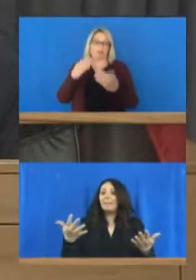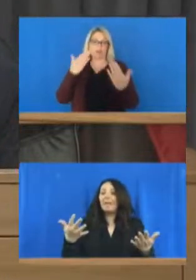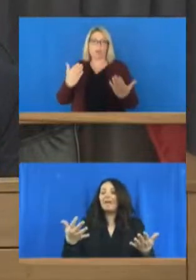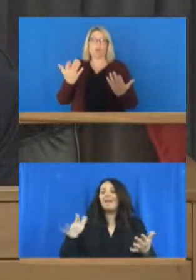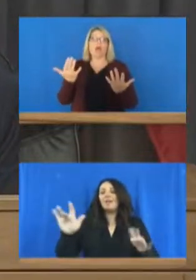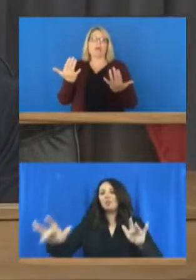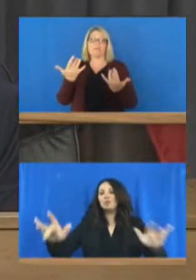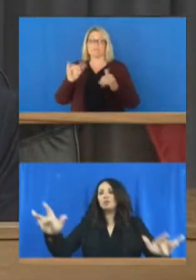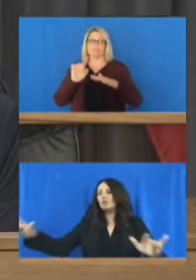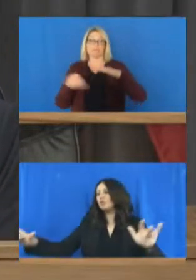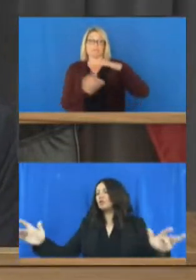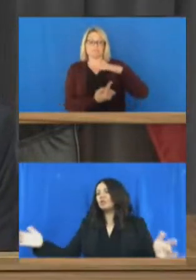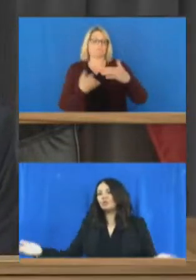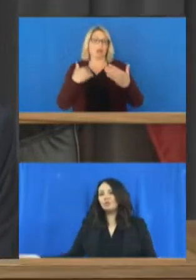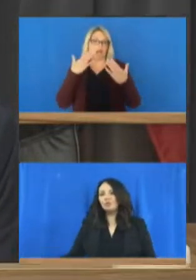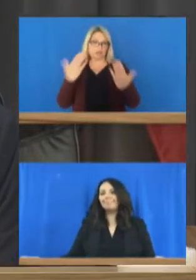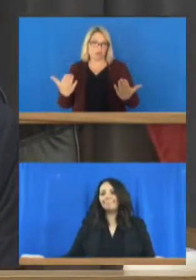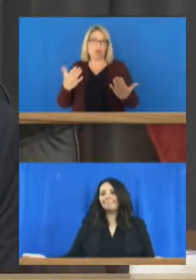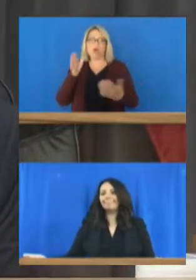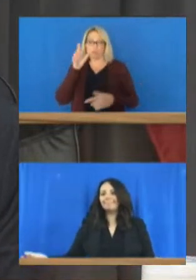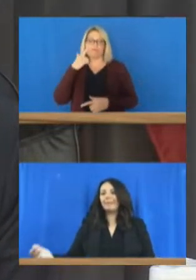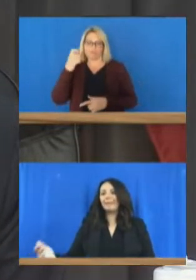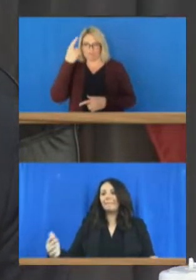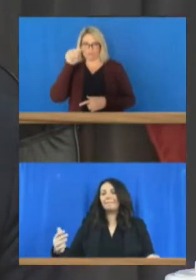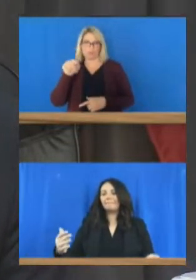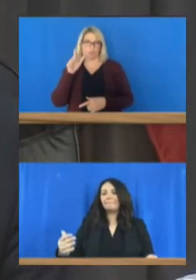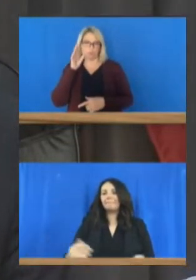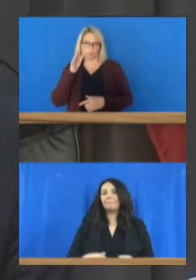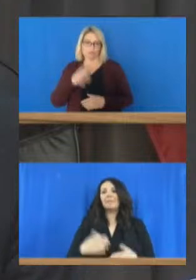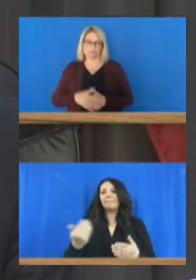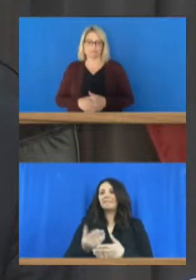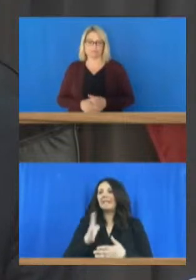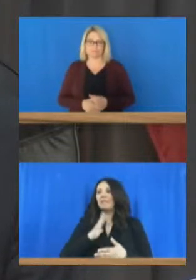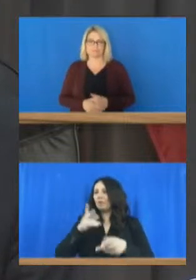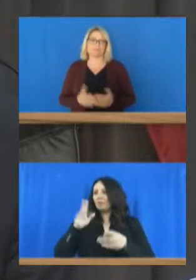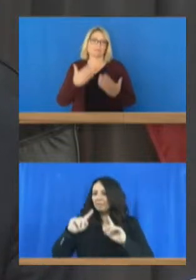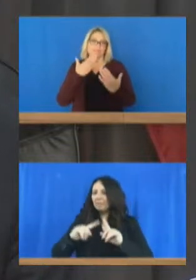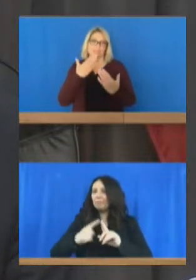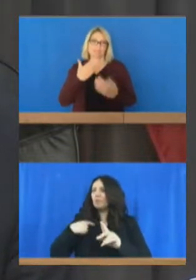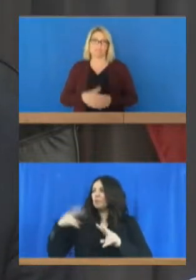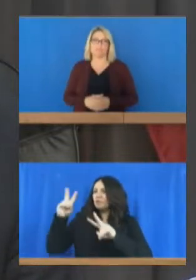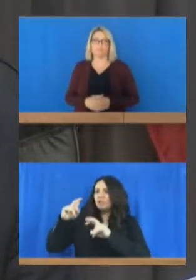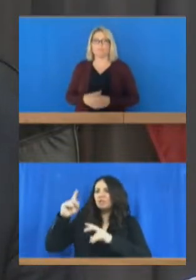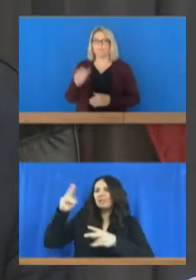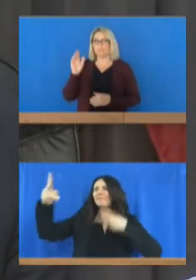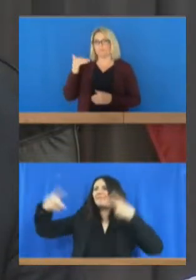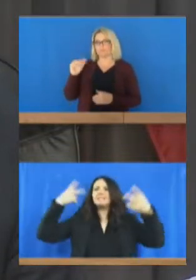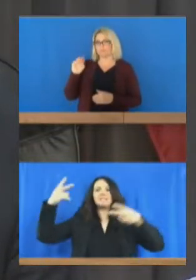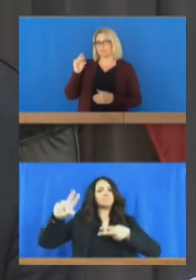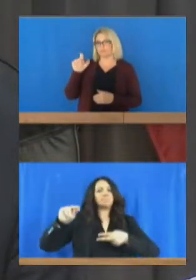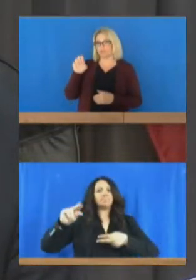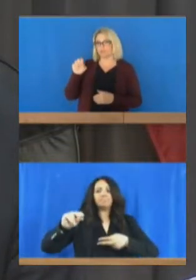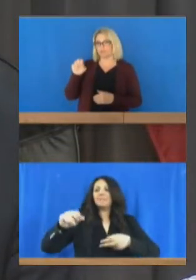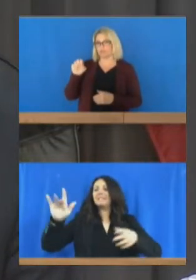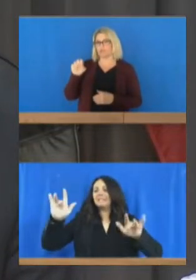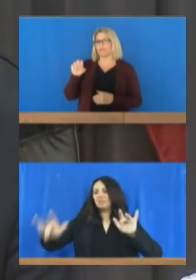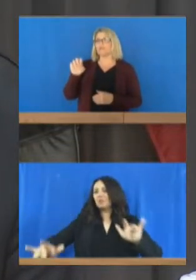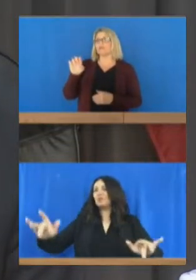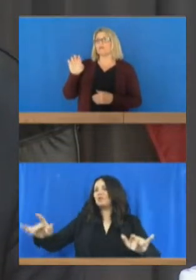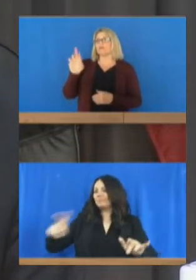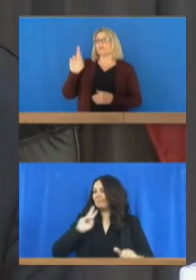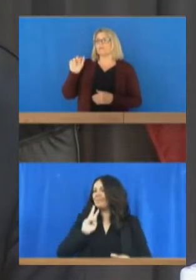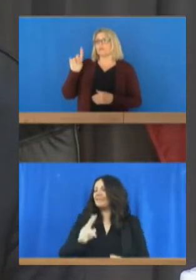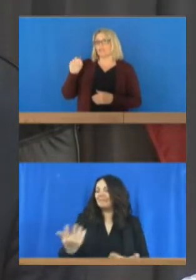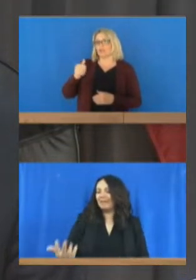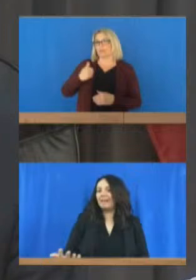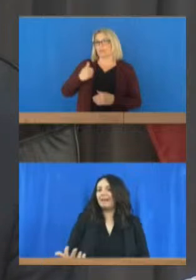Michel, est-ce que tu peux répéter j'ai entendu la première phrase, la dernière, mais pas le seul dans le milieu. Sur les